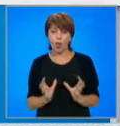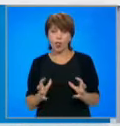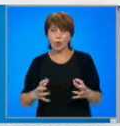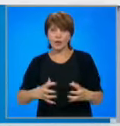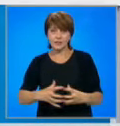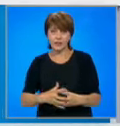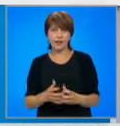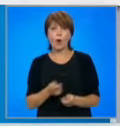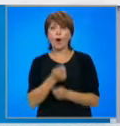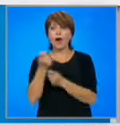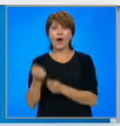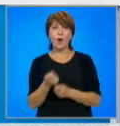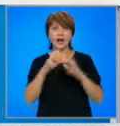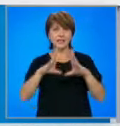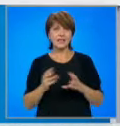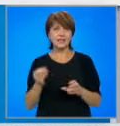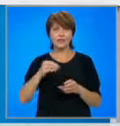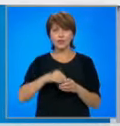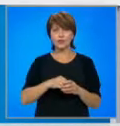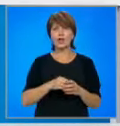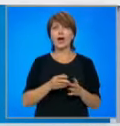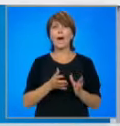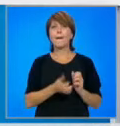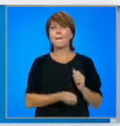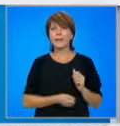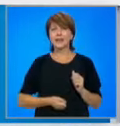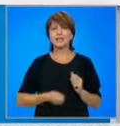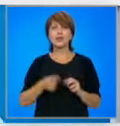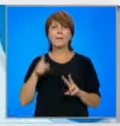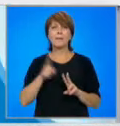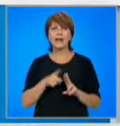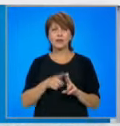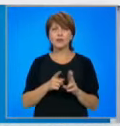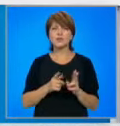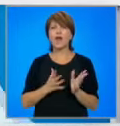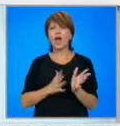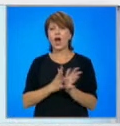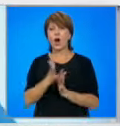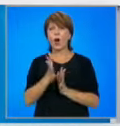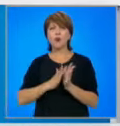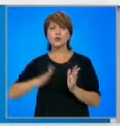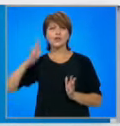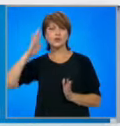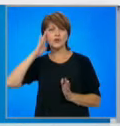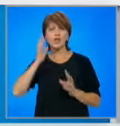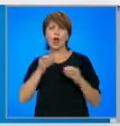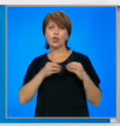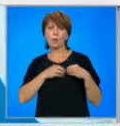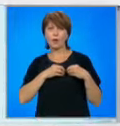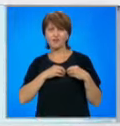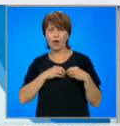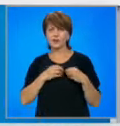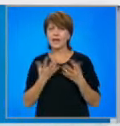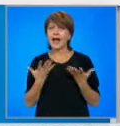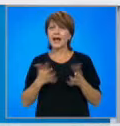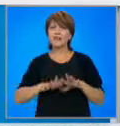В гасенето се включиха пожарникари от Пазарджик и Панагюрище, горски служители, много доброволци от различни места в областта. Каква